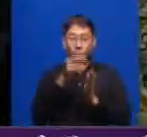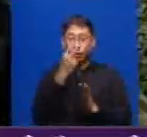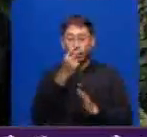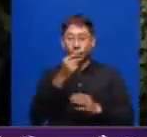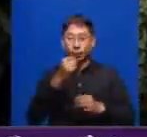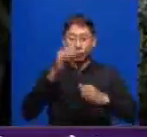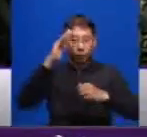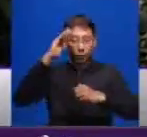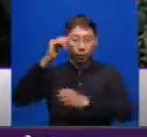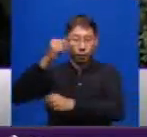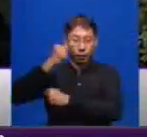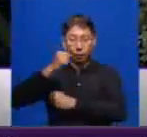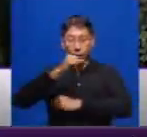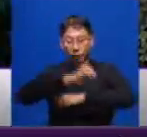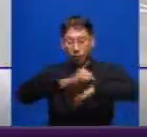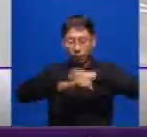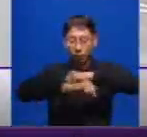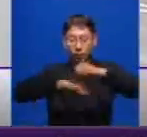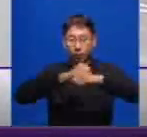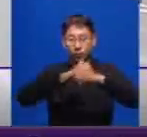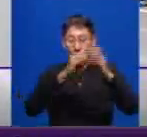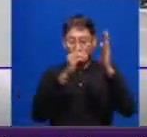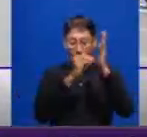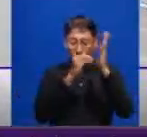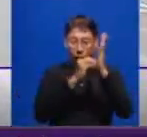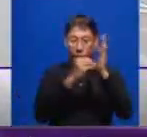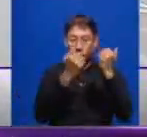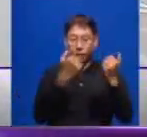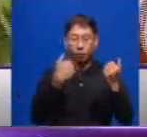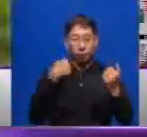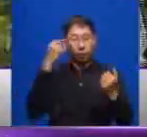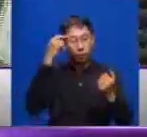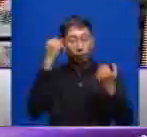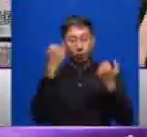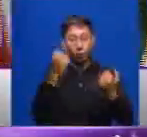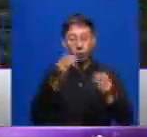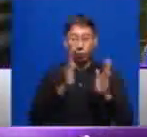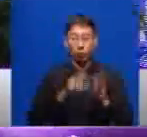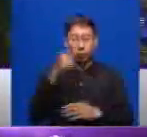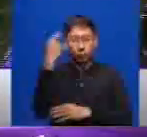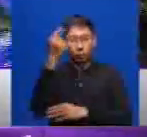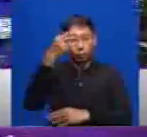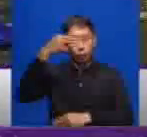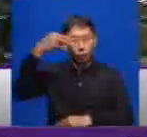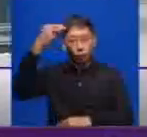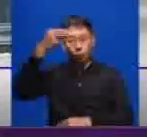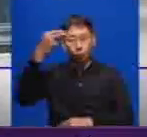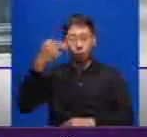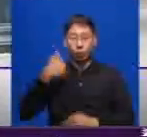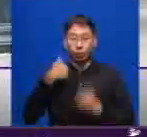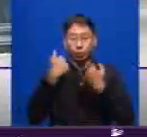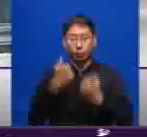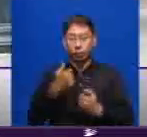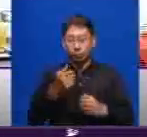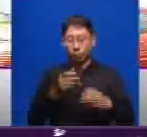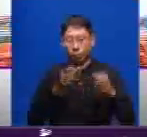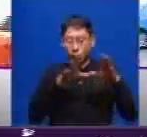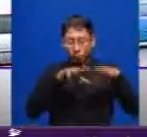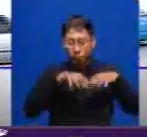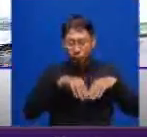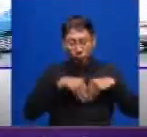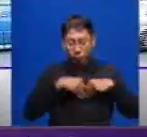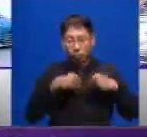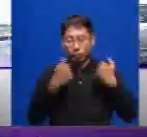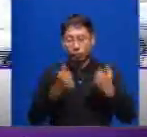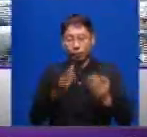ตั้งบังเกอร์ตามจุดต่างๆรอบกรุงเทพก็ทำให้นักท่องเที่ยวหรือนักธุรกิจยังเกิดความกังวลและอาจยังไม่ไว้วางใจกับสถาน